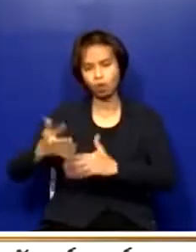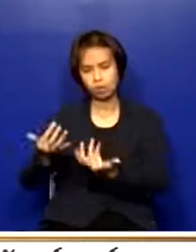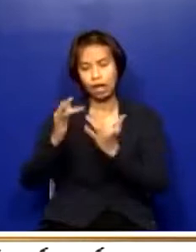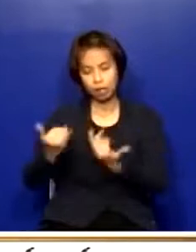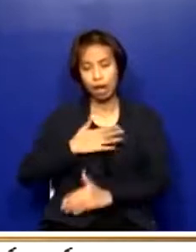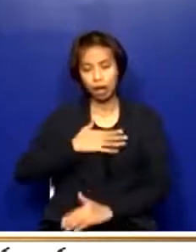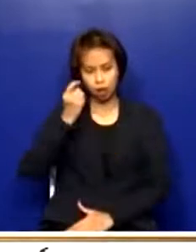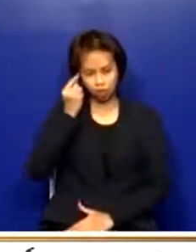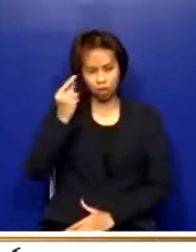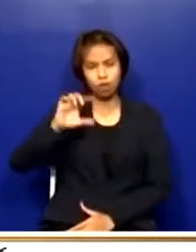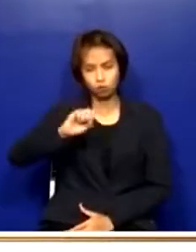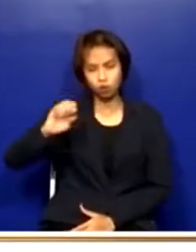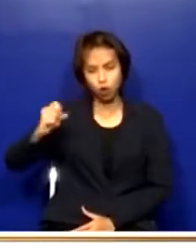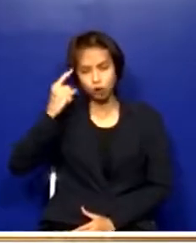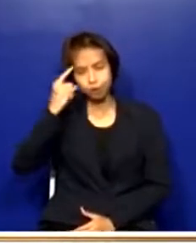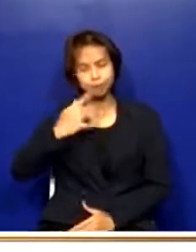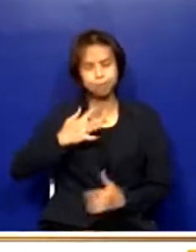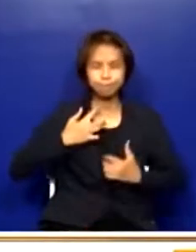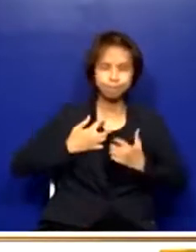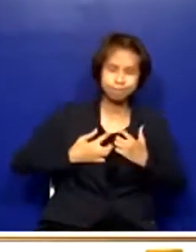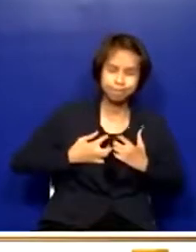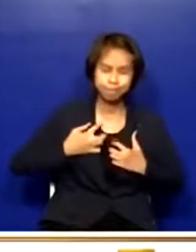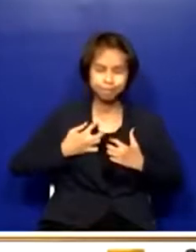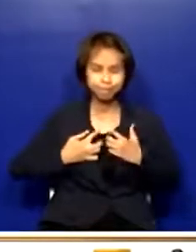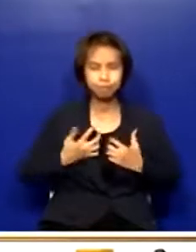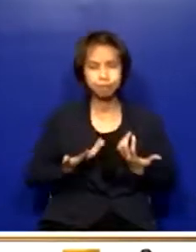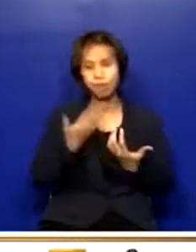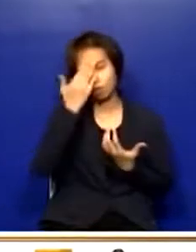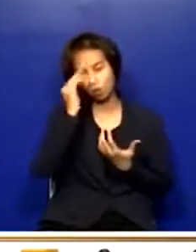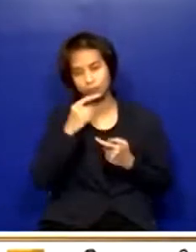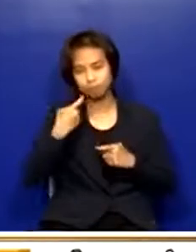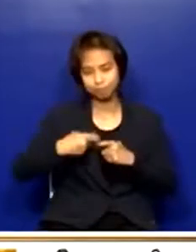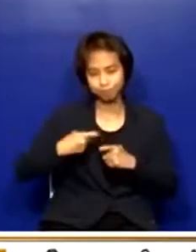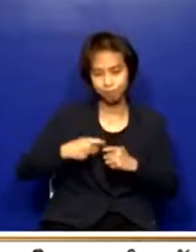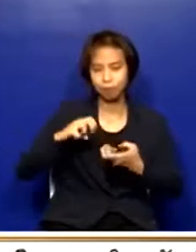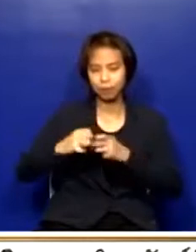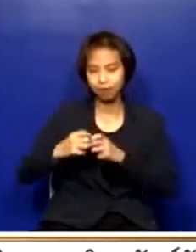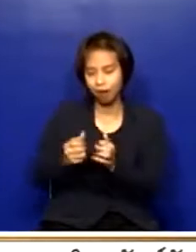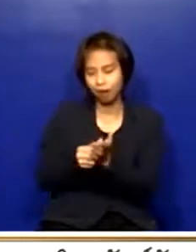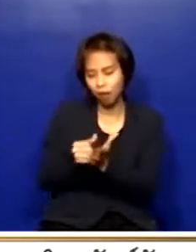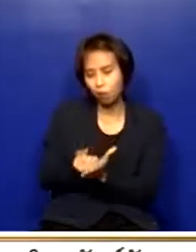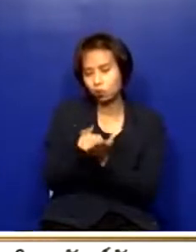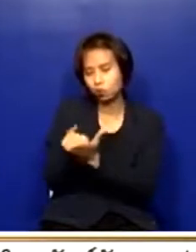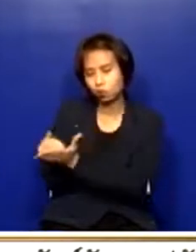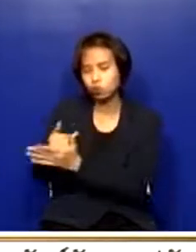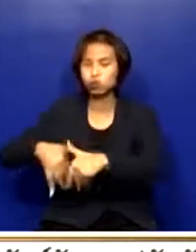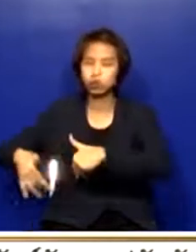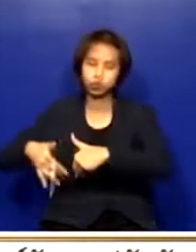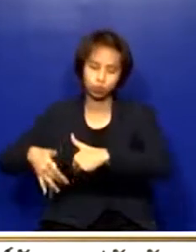สอๆ ที่มีคามหลงบาก ในการแขายปัญหาให้กับเพื่